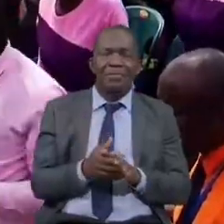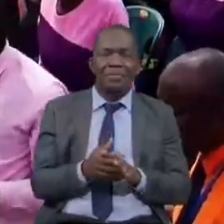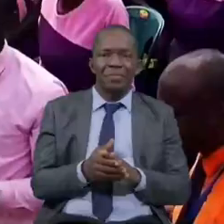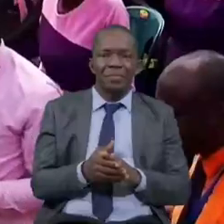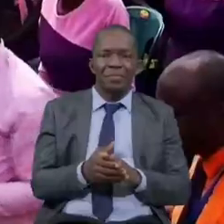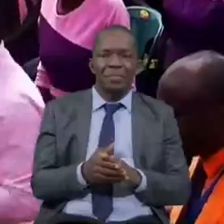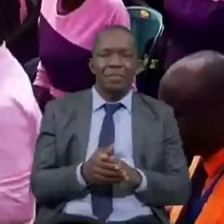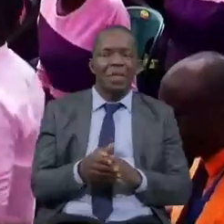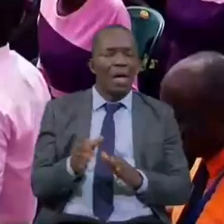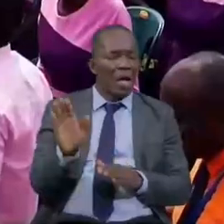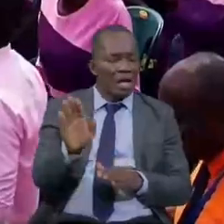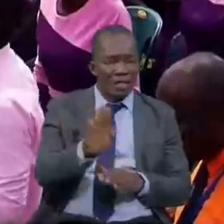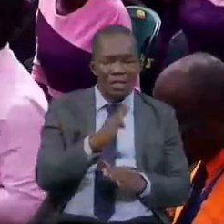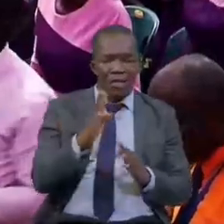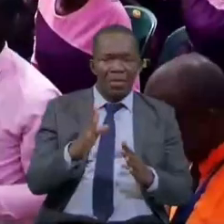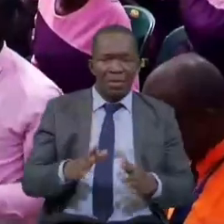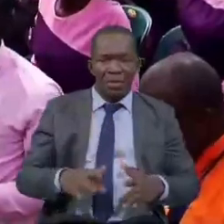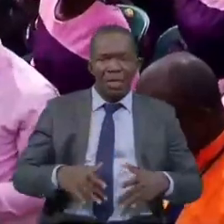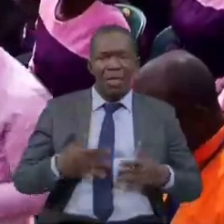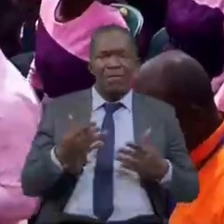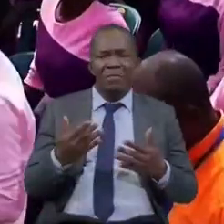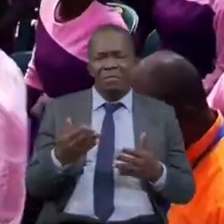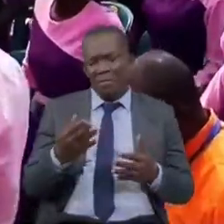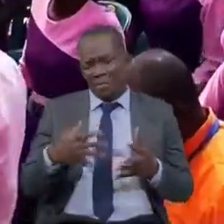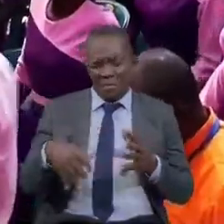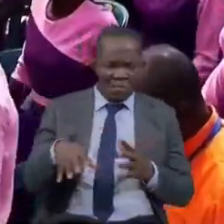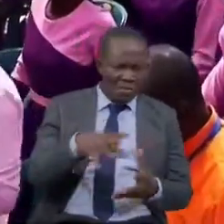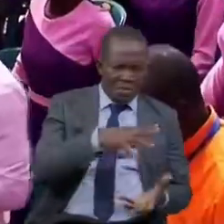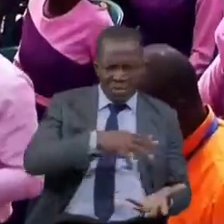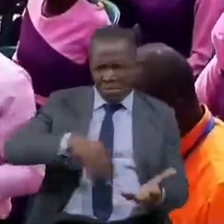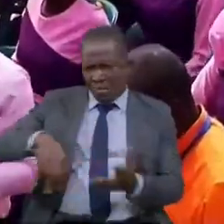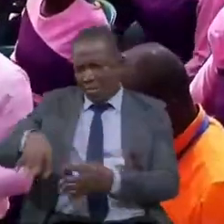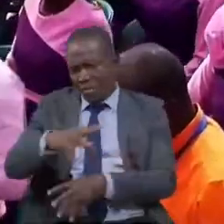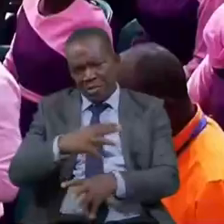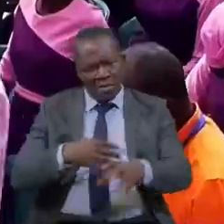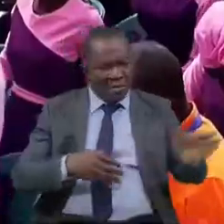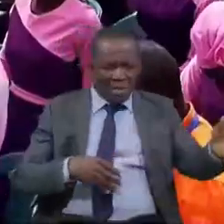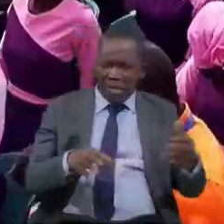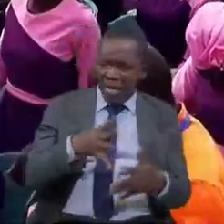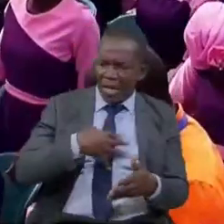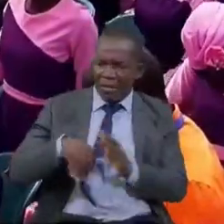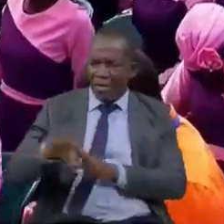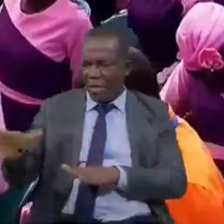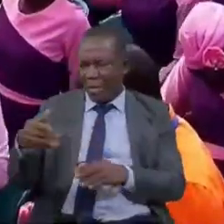Et ta vie est dribblée par-ci, par-là, à cause des gens que tu crains.